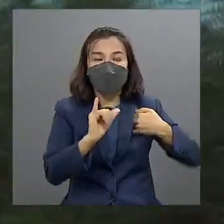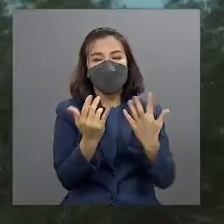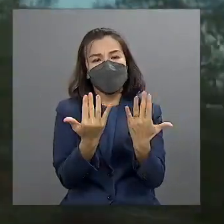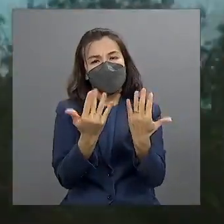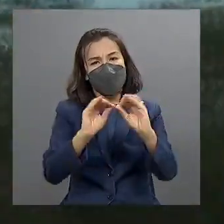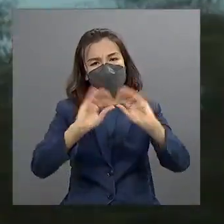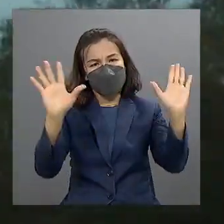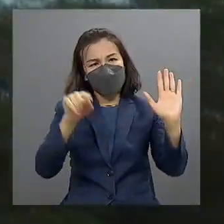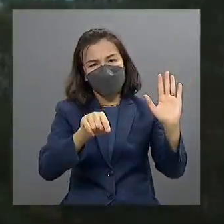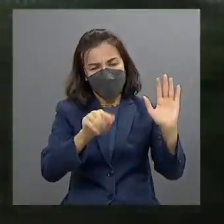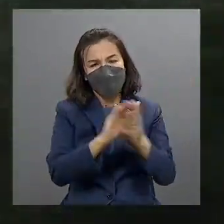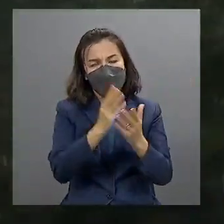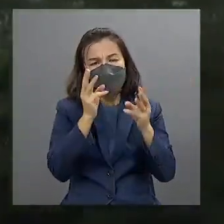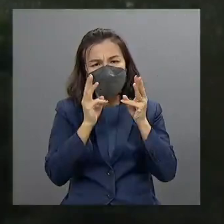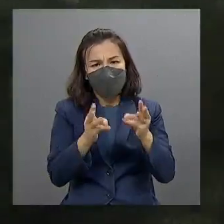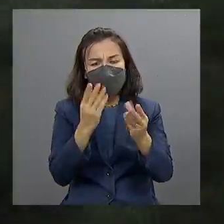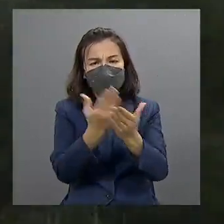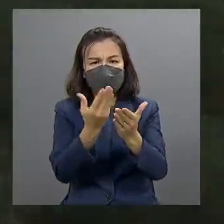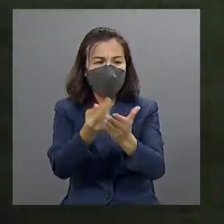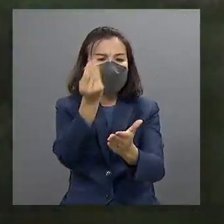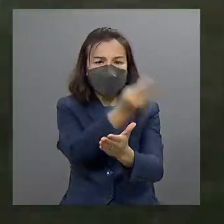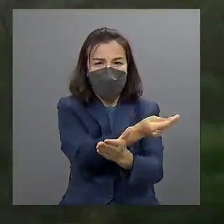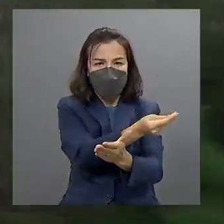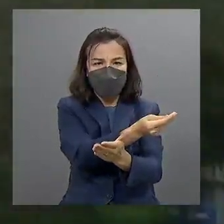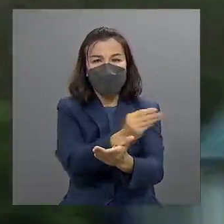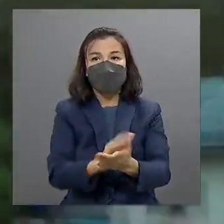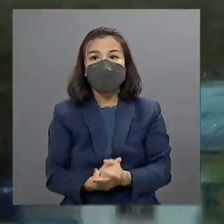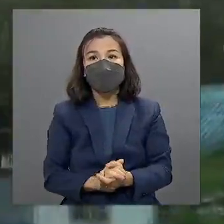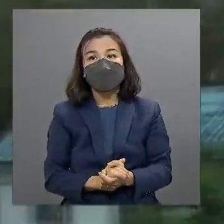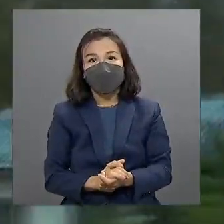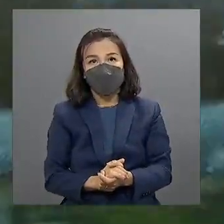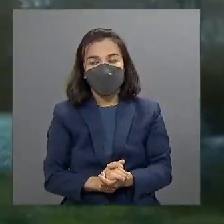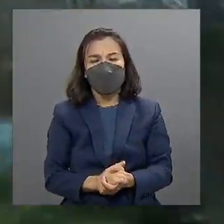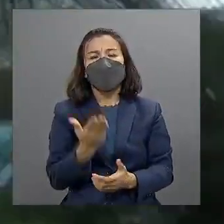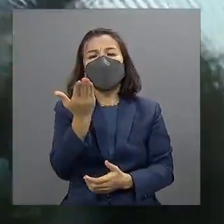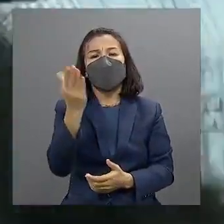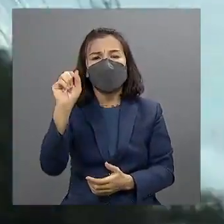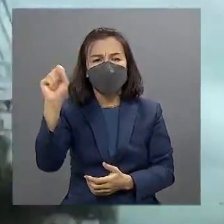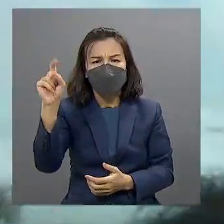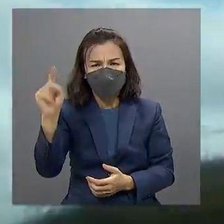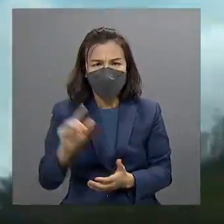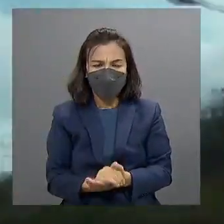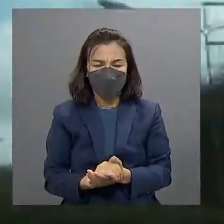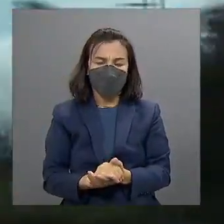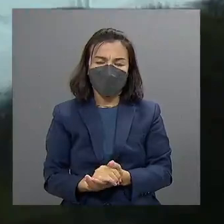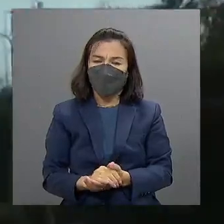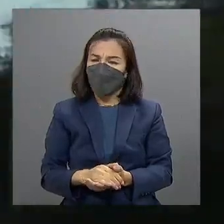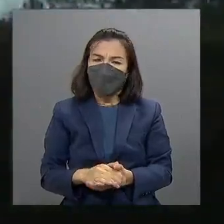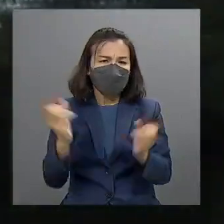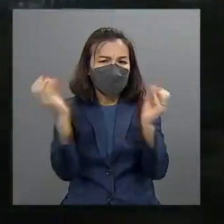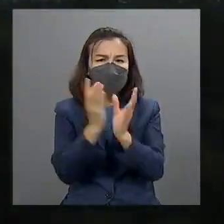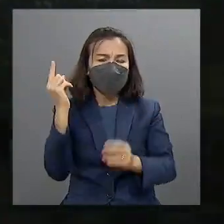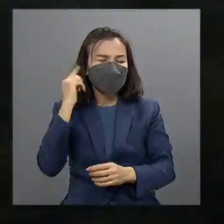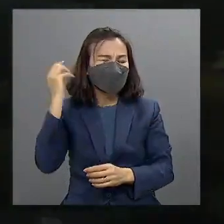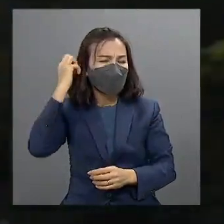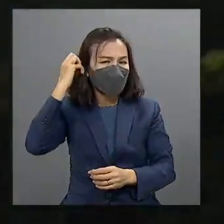จ่ายค่าชดเชิยอยู่ช่าวบายอยากจะให้เรดำนิการคโการชดเชยผู้ร mythicalกระททางเสียงให้มนแล้วเศรษ